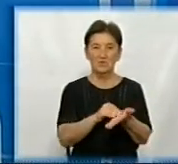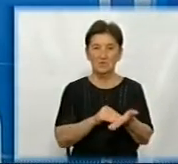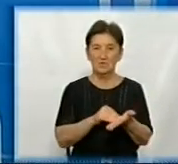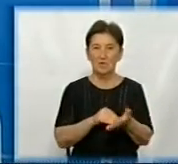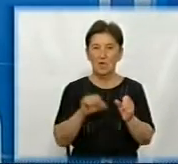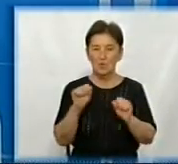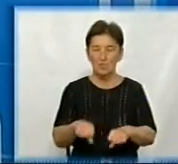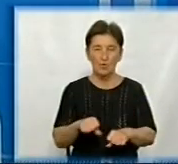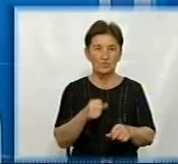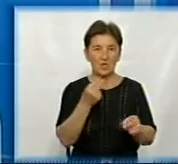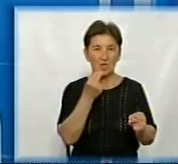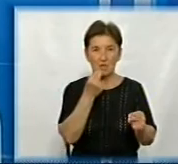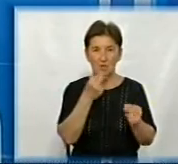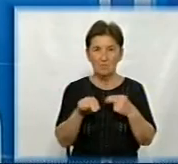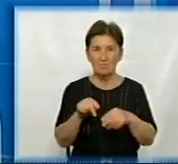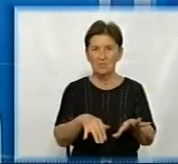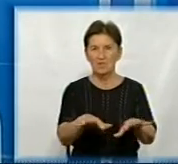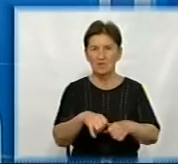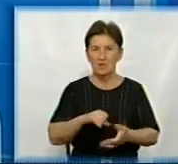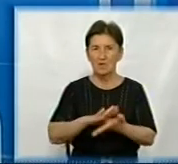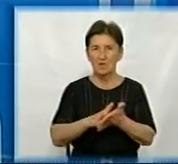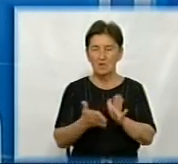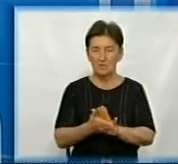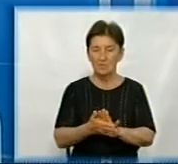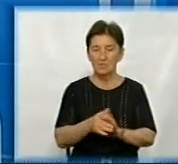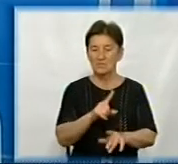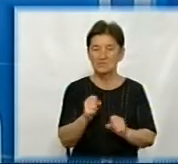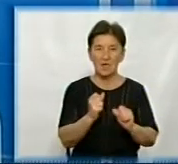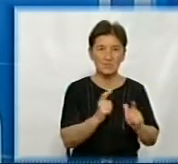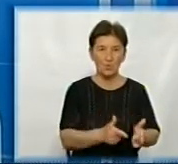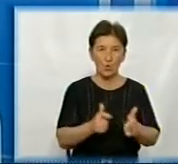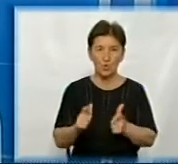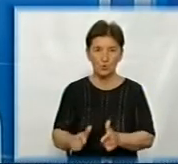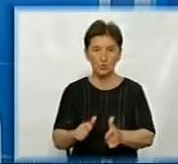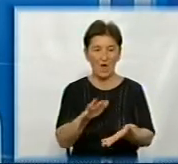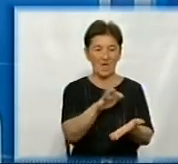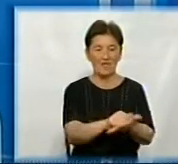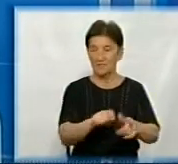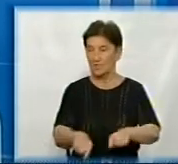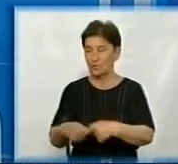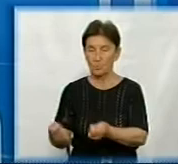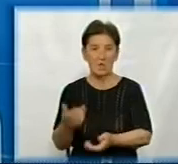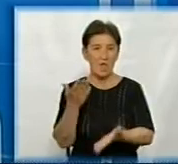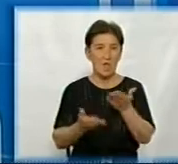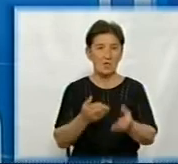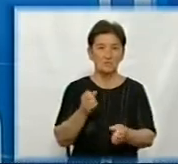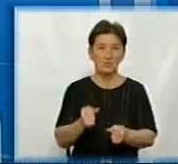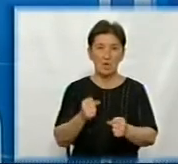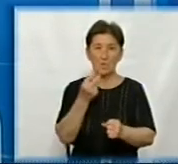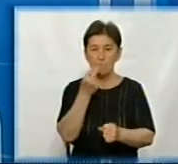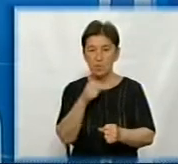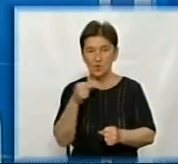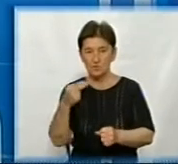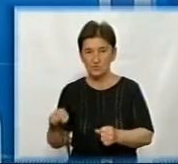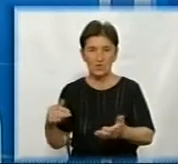може поліпшувати майно, яке є предметом договору найму, лише за згодою наймодавця. Якщо в результаті поліпшення зробленого за згодою наймодавця створено